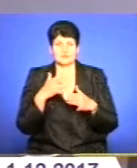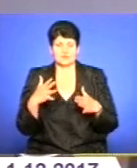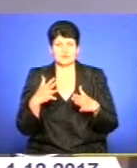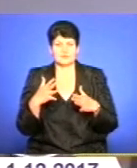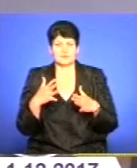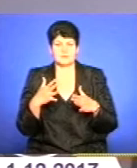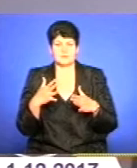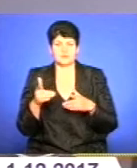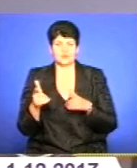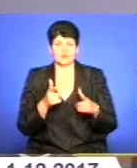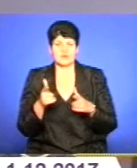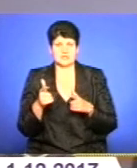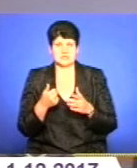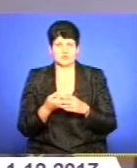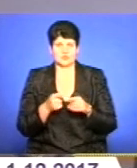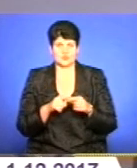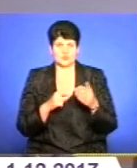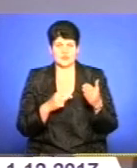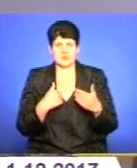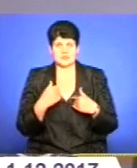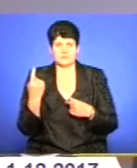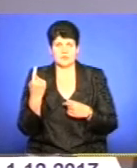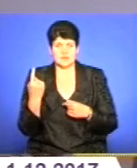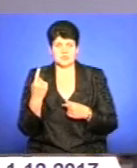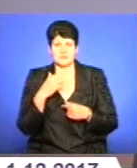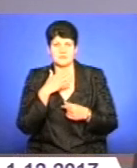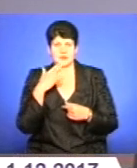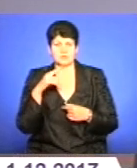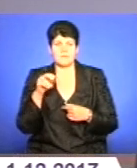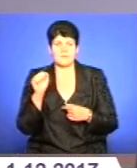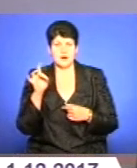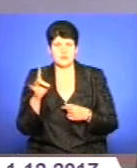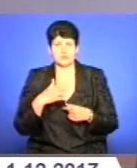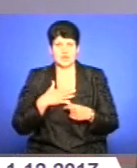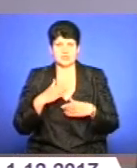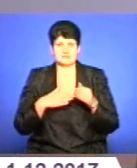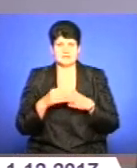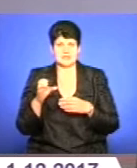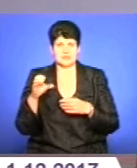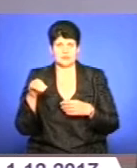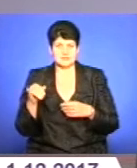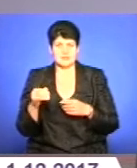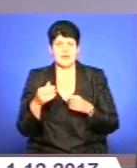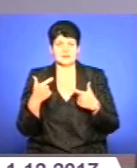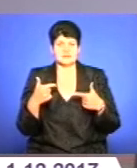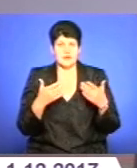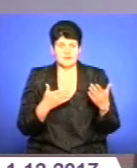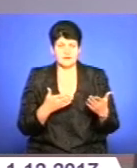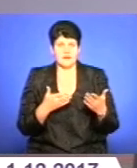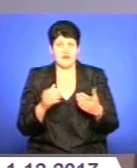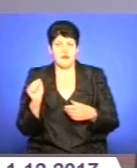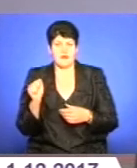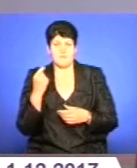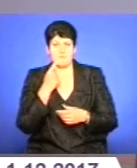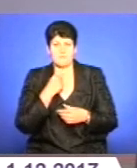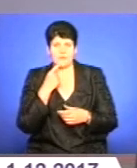теоретично підготуватися до нього, тому що нас, по-перше, багато пар по нашій спеціальності, по-перше, екзамени. А мова,